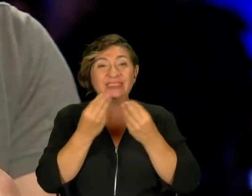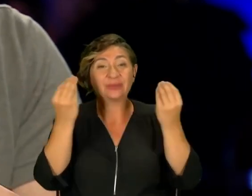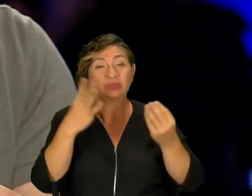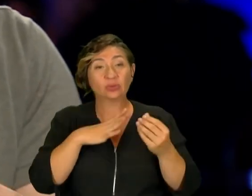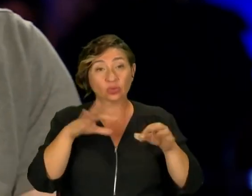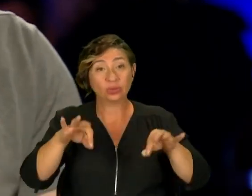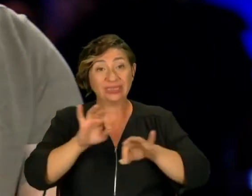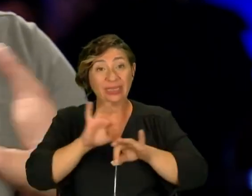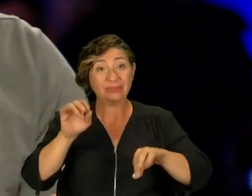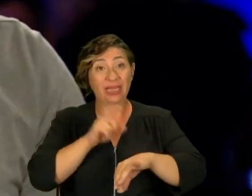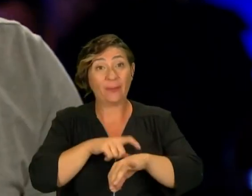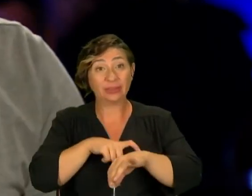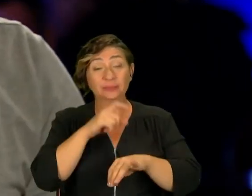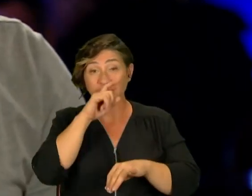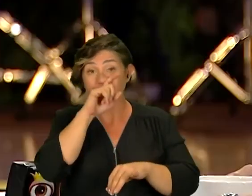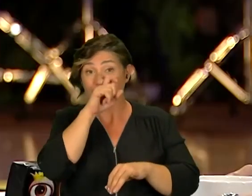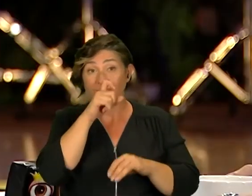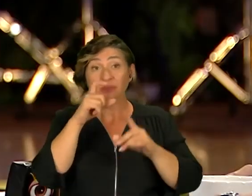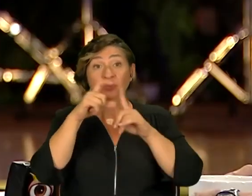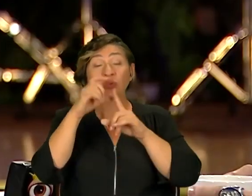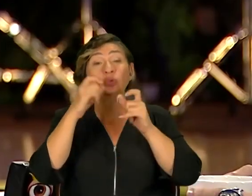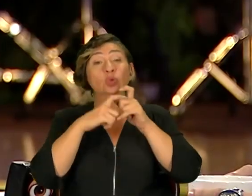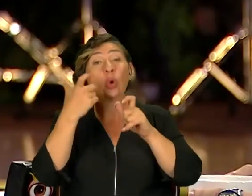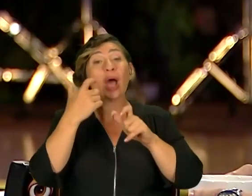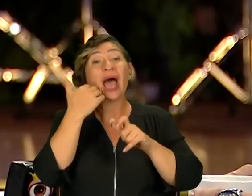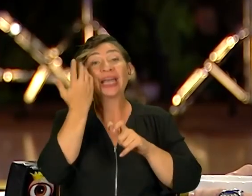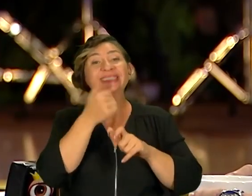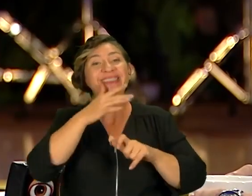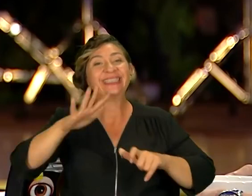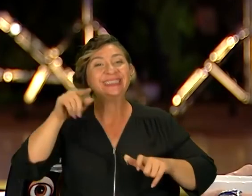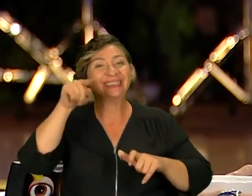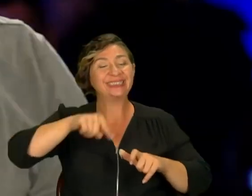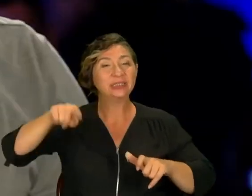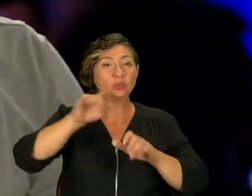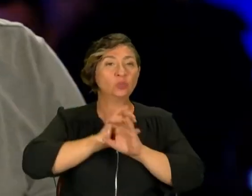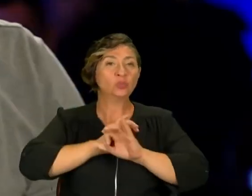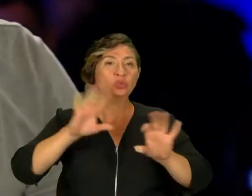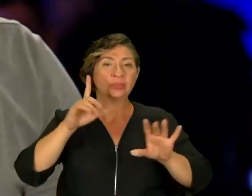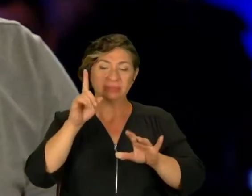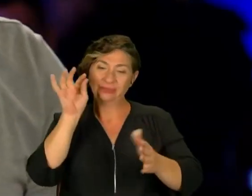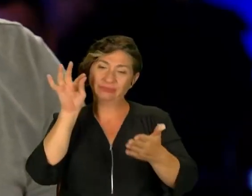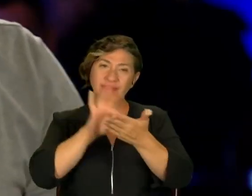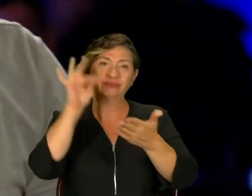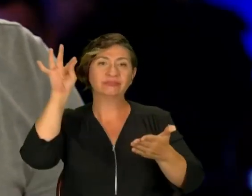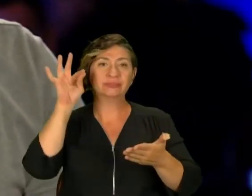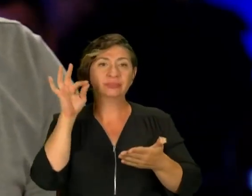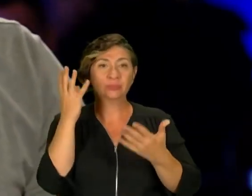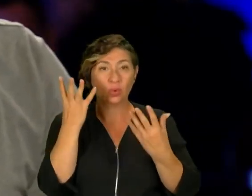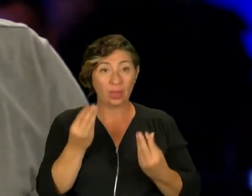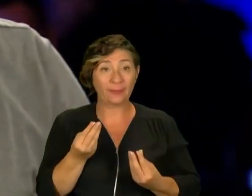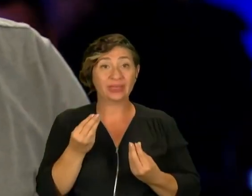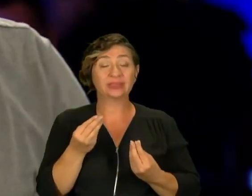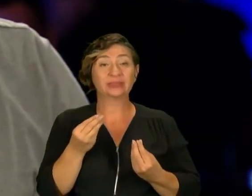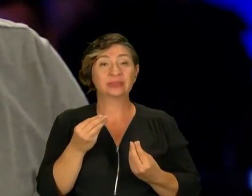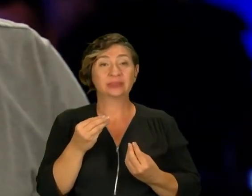Şu anda tam zamanı. Şu an tam zamanı. Doğu Akdeniz meselesinde. Evet, Doğu Akdeniz meselesinde çok mükemmel bir tak diye bir vurgun yapabiliriz. Aynen.